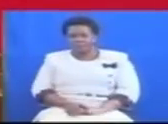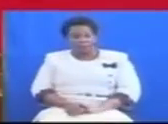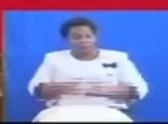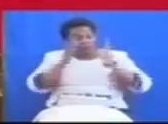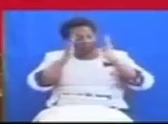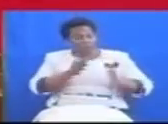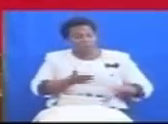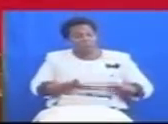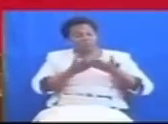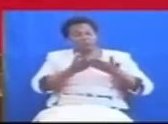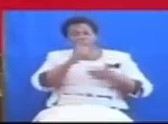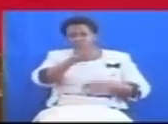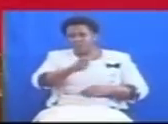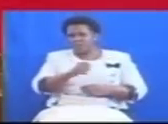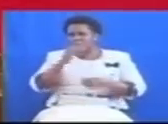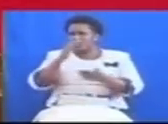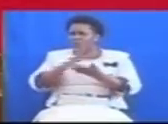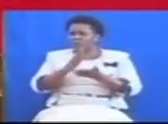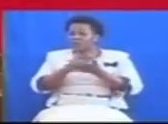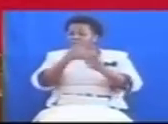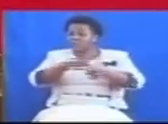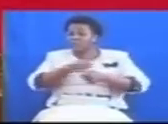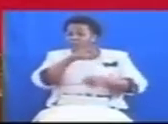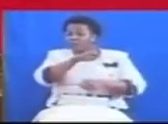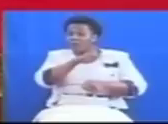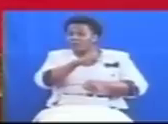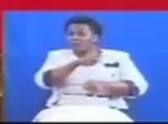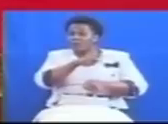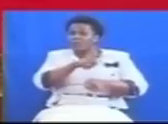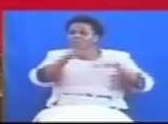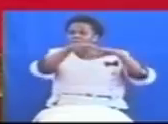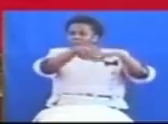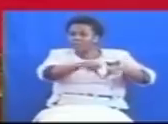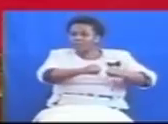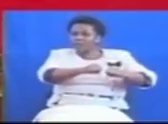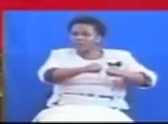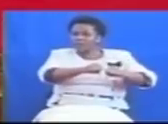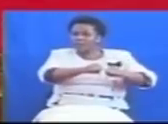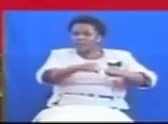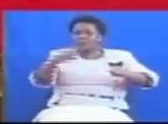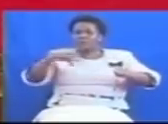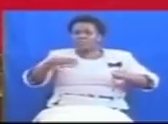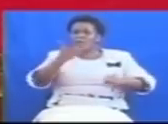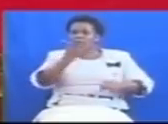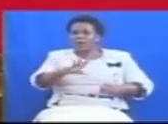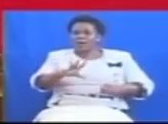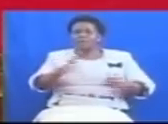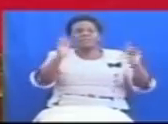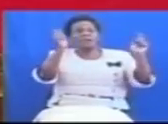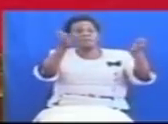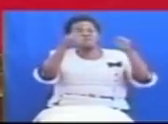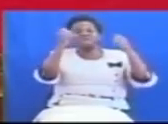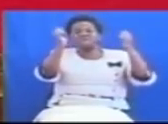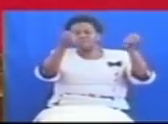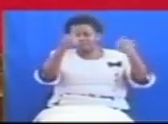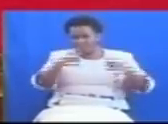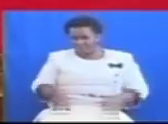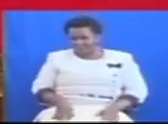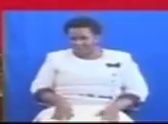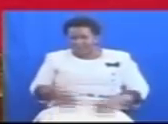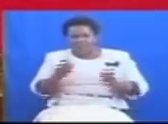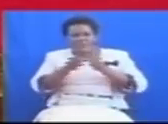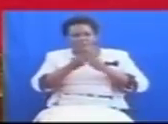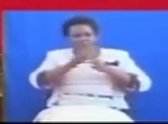spika, hapo awali shamba la Malonje lilikuwa likimilikiwa na Wizara ya Maji na Maendeleo ya Mifugo likiwa halina upimaji,